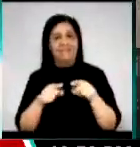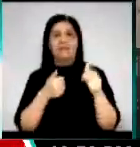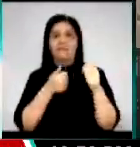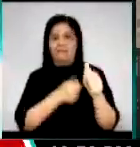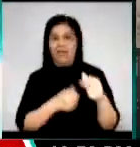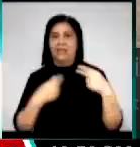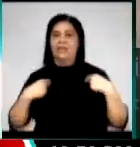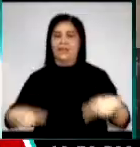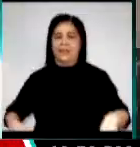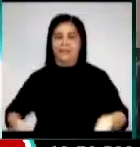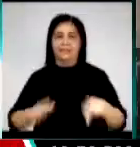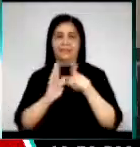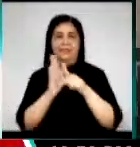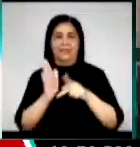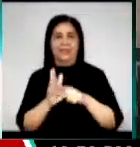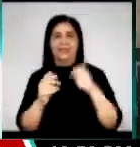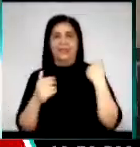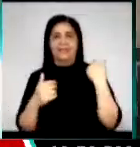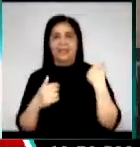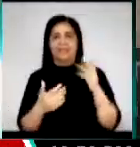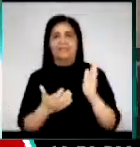protocols tuwing may jamming.